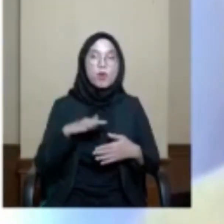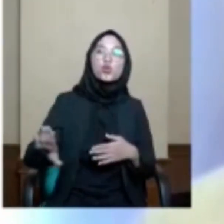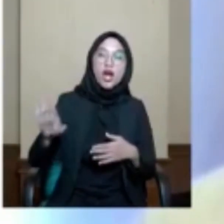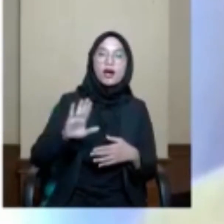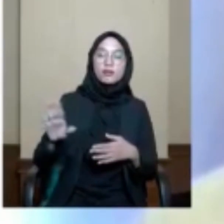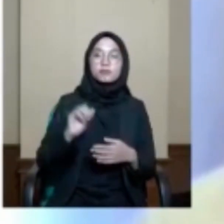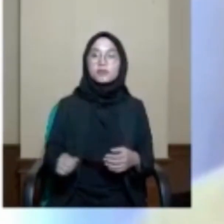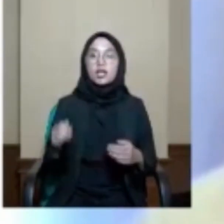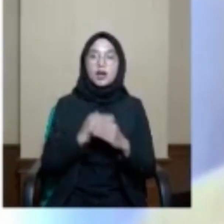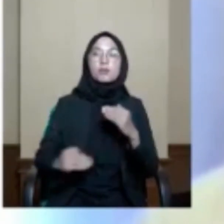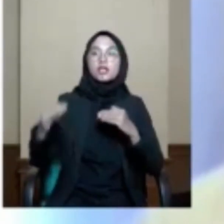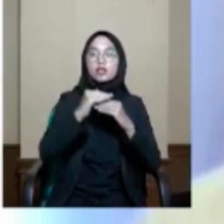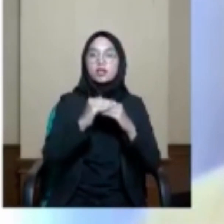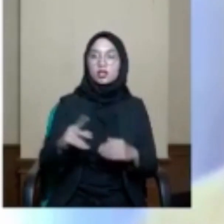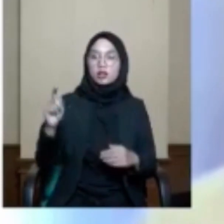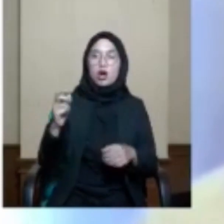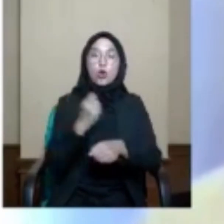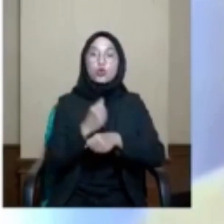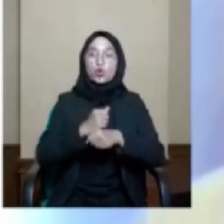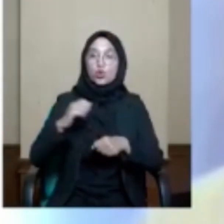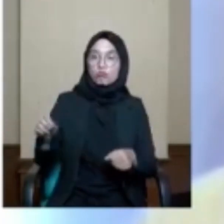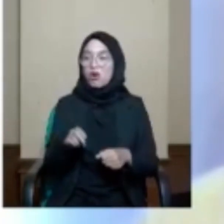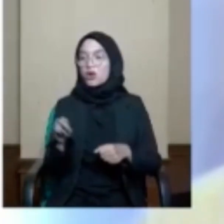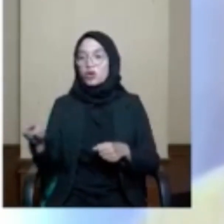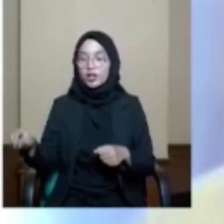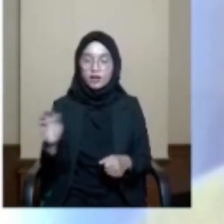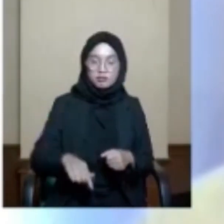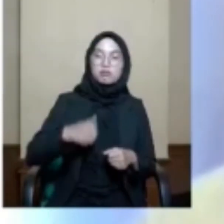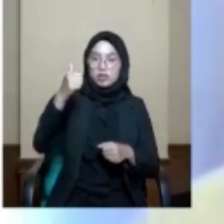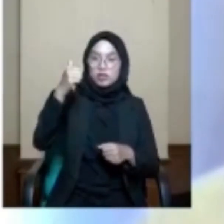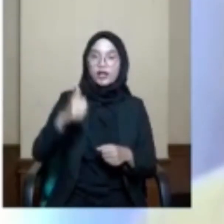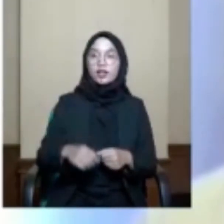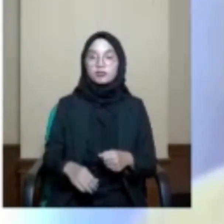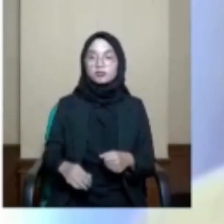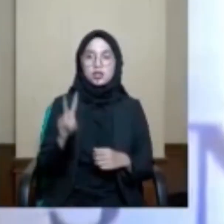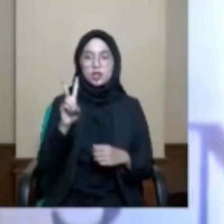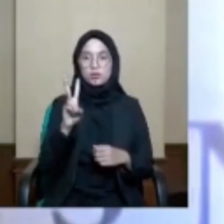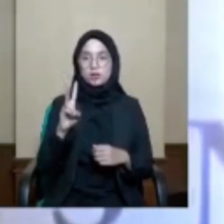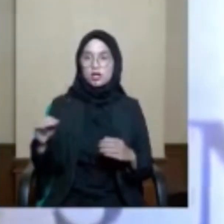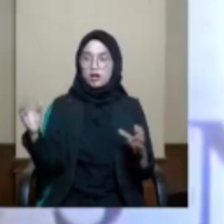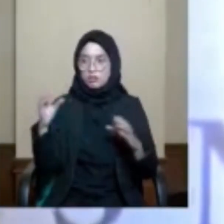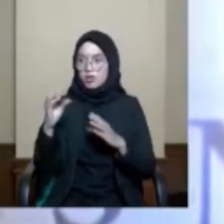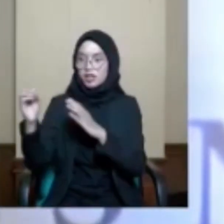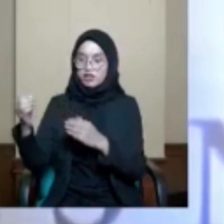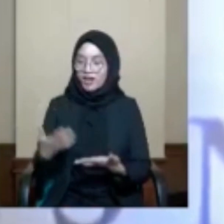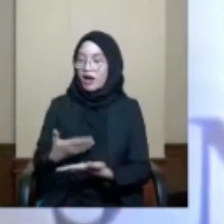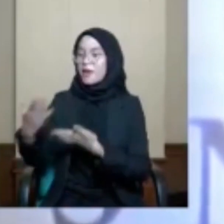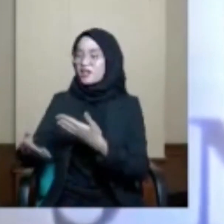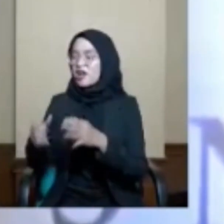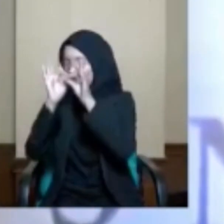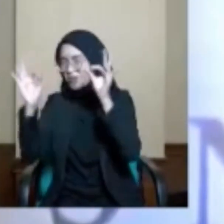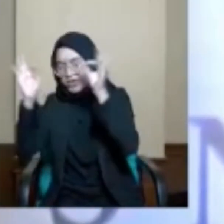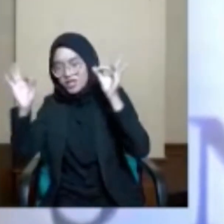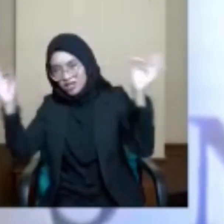sekalipun. Tangannya bergerak cekatan, mengikuti suara yang disampaikan para pasangan calon. Gerak mulut dan mimik wajahnya pun